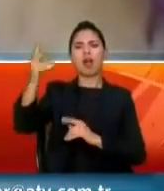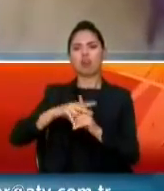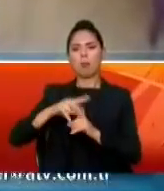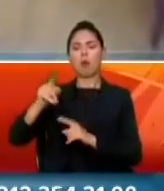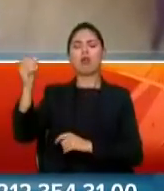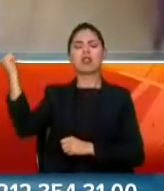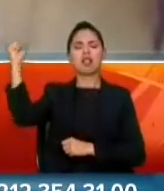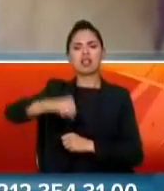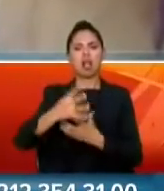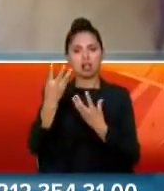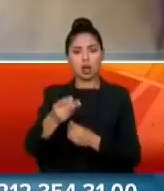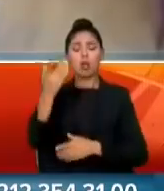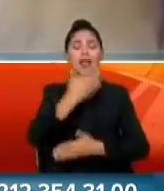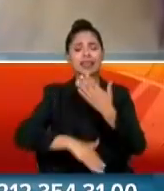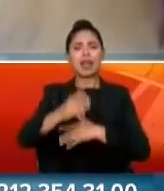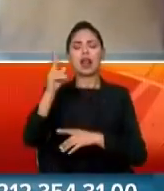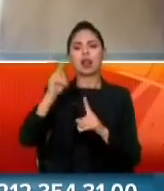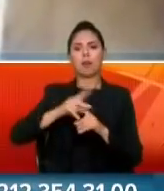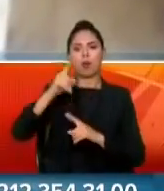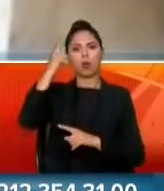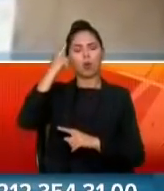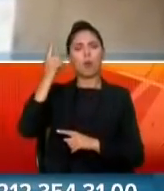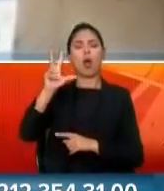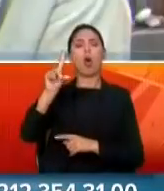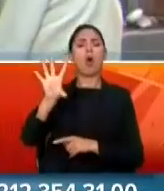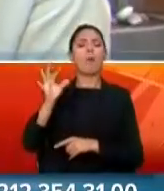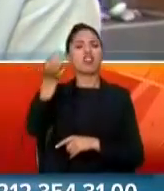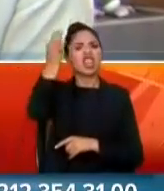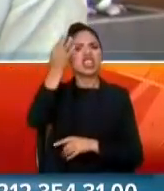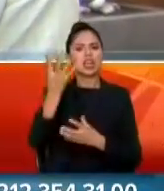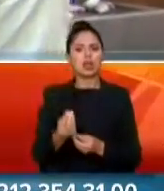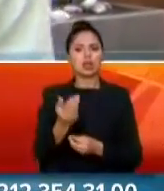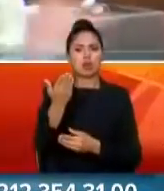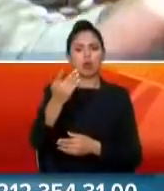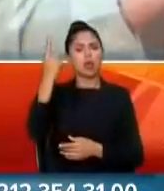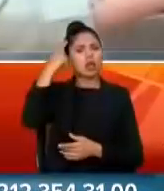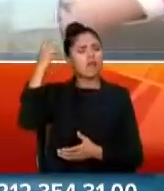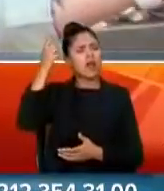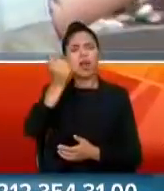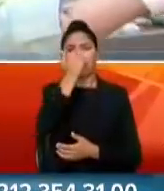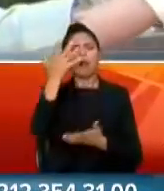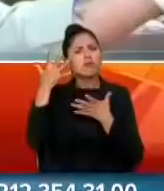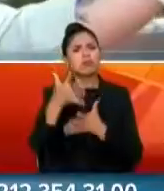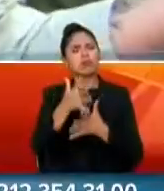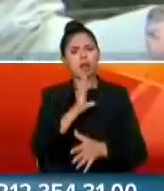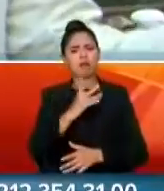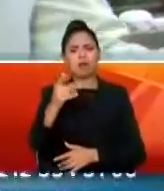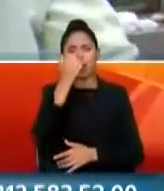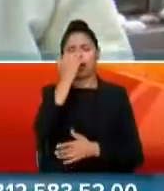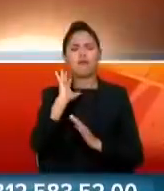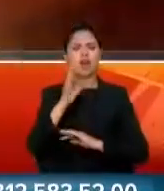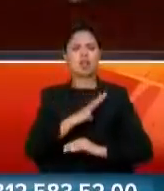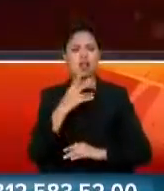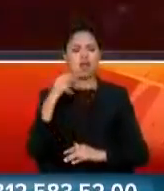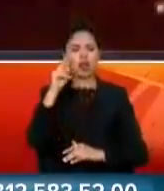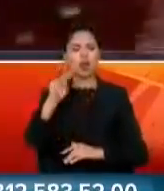tekme tokat saldırdılar. Yaralanan polisin kafasına 15 dikiş atıldı. Bayağı vurdular, kafasından kan aktı ve yerler gerçekten kan doluydu